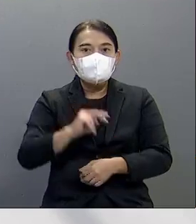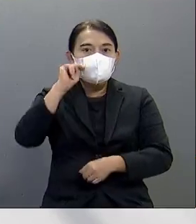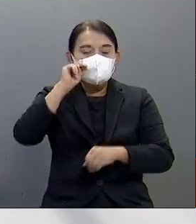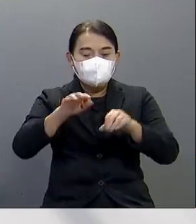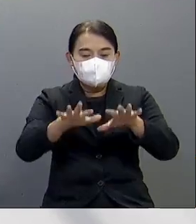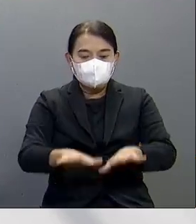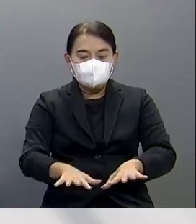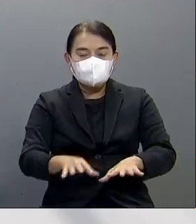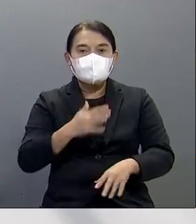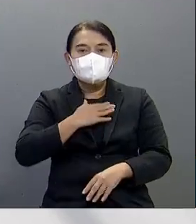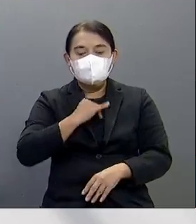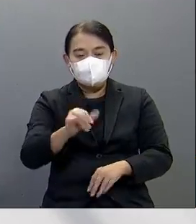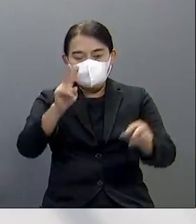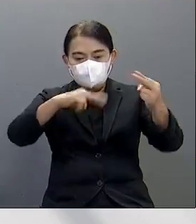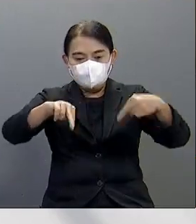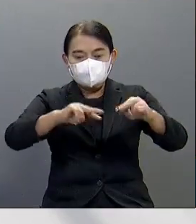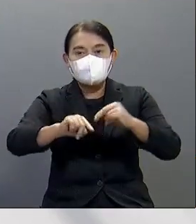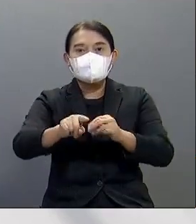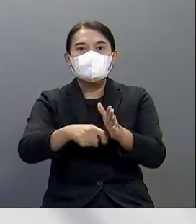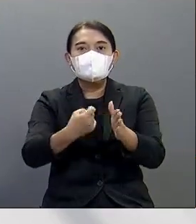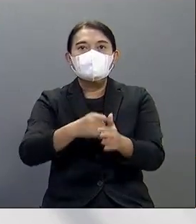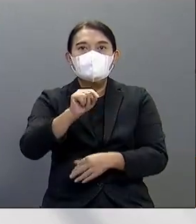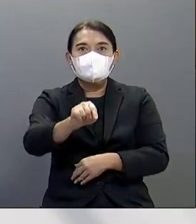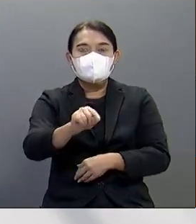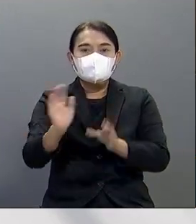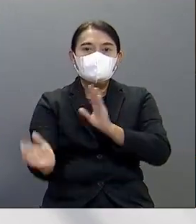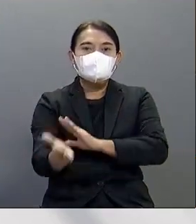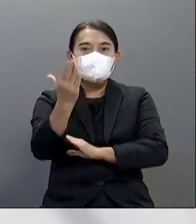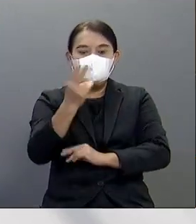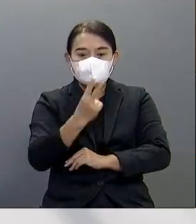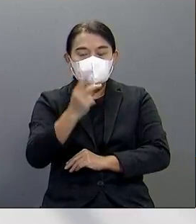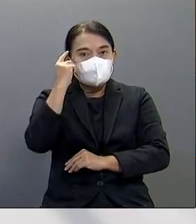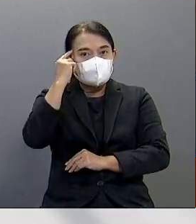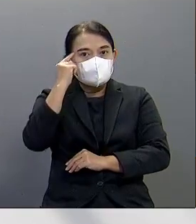มลงดูพื้นที่แล้วก็ตรวจสอบสาเหตุนะครับแล้วเมื่อเช้าก็พบละผมล